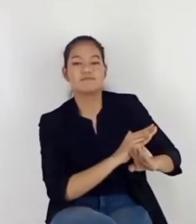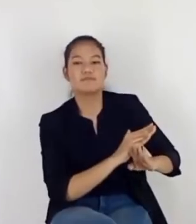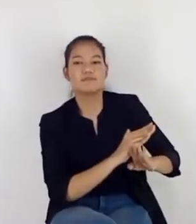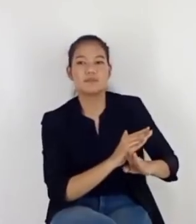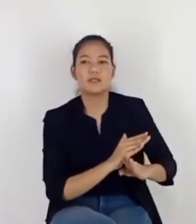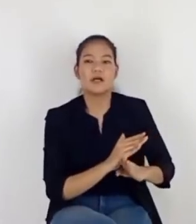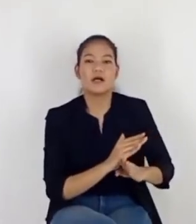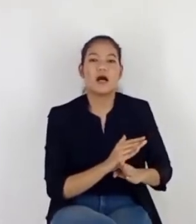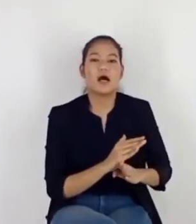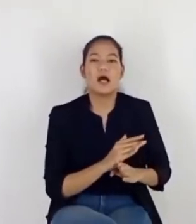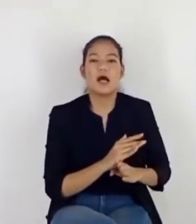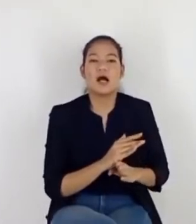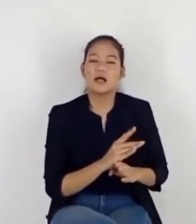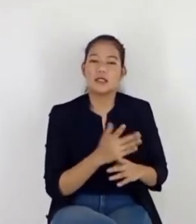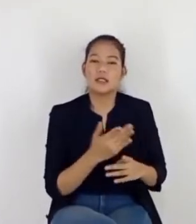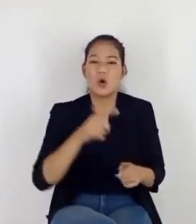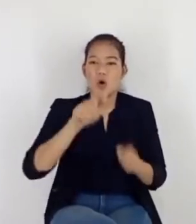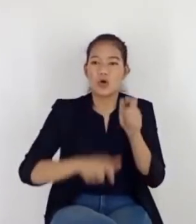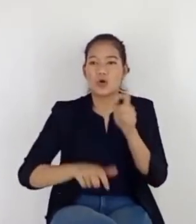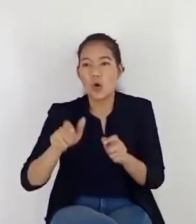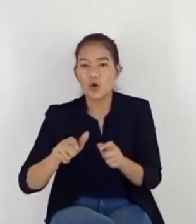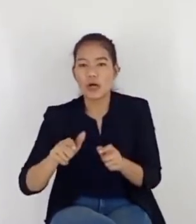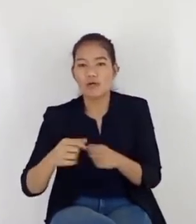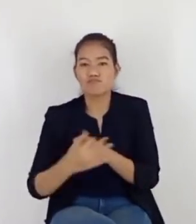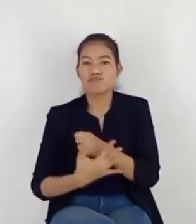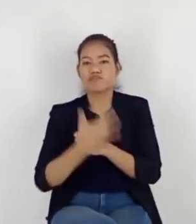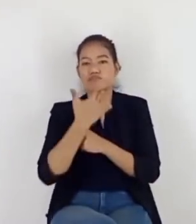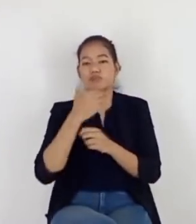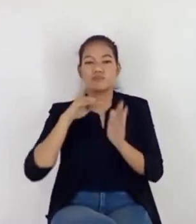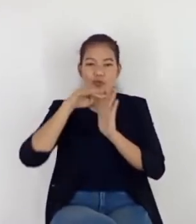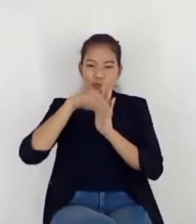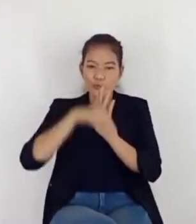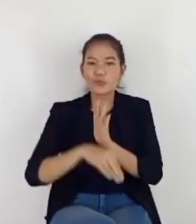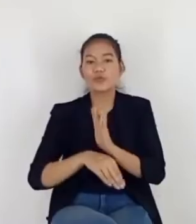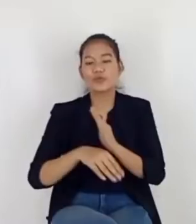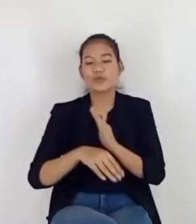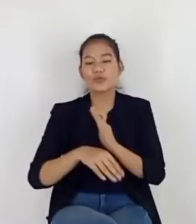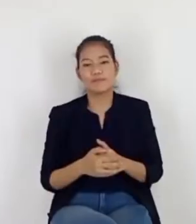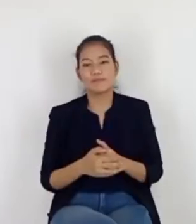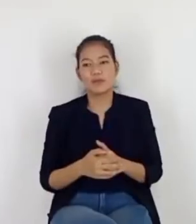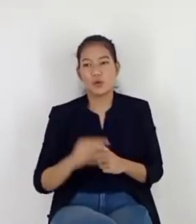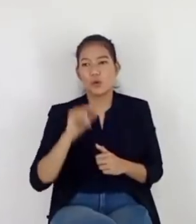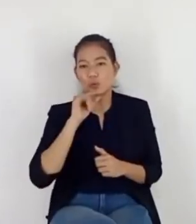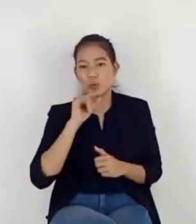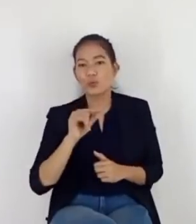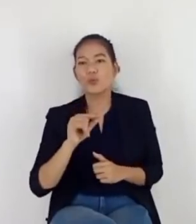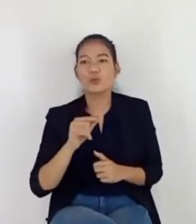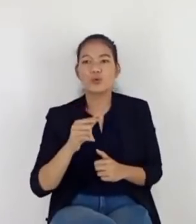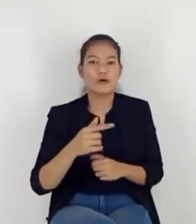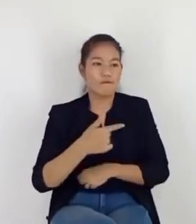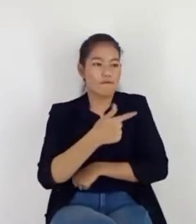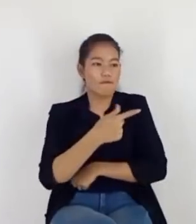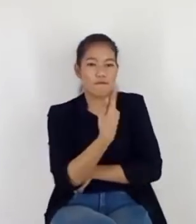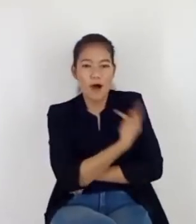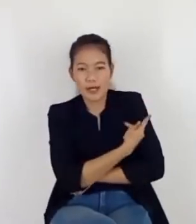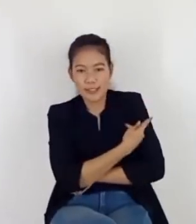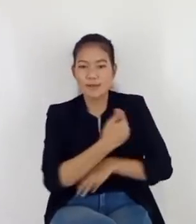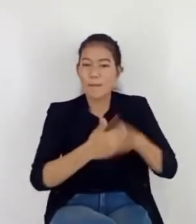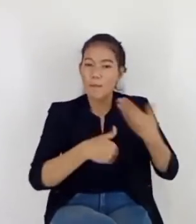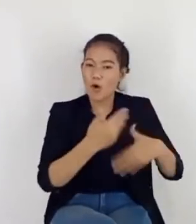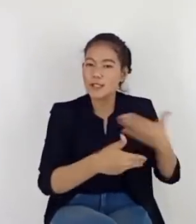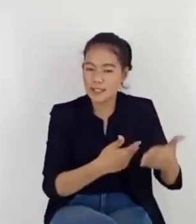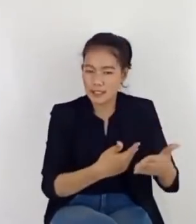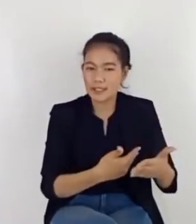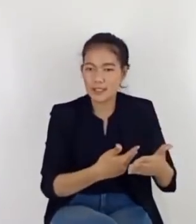agar semakin berkurang orang yang tertular COVID. Demikian juga untuk vaksin yang diusahakan, biarlah